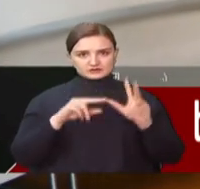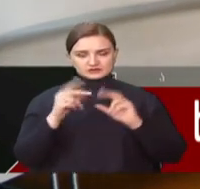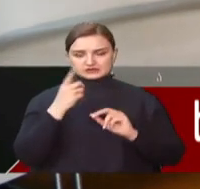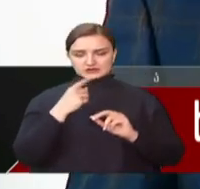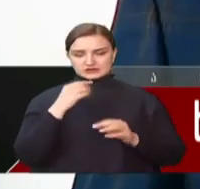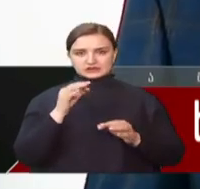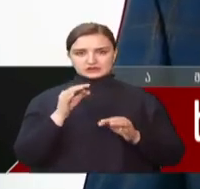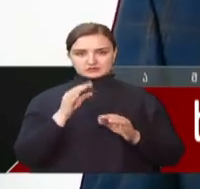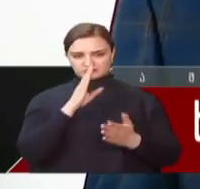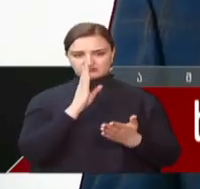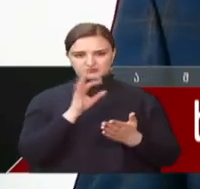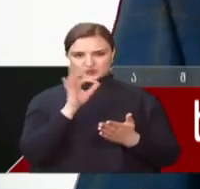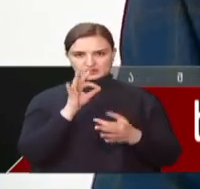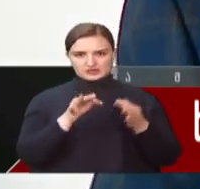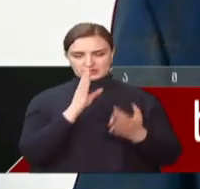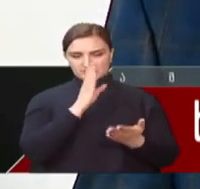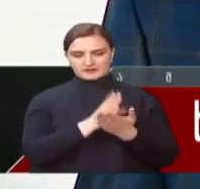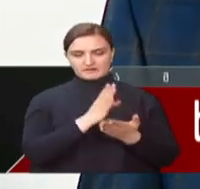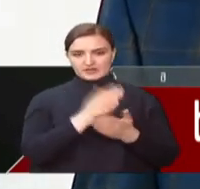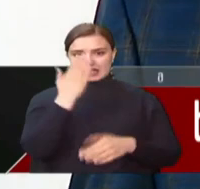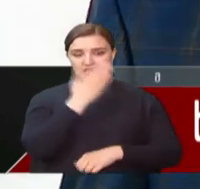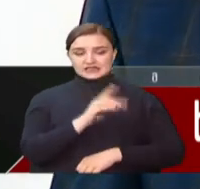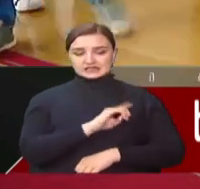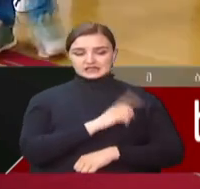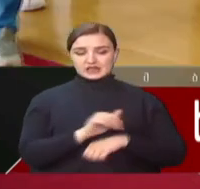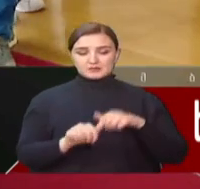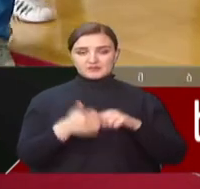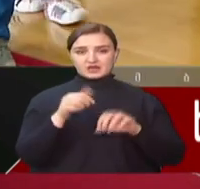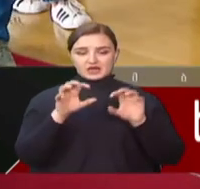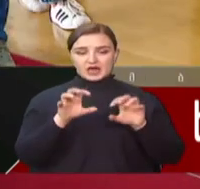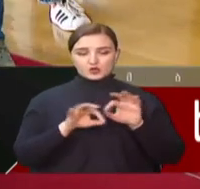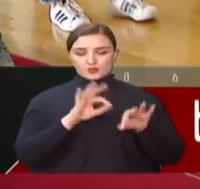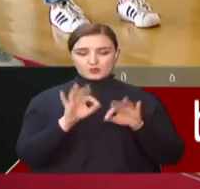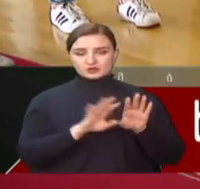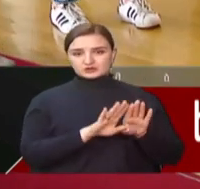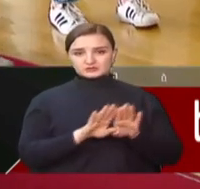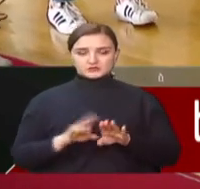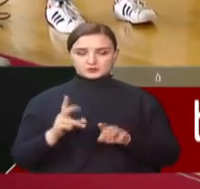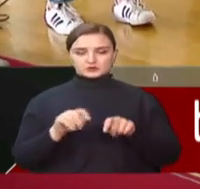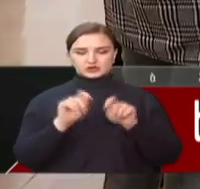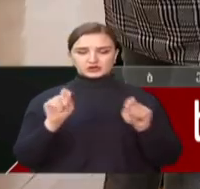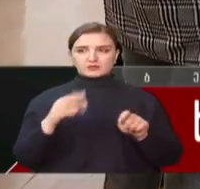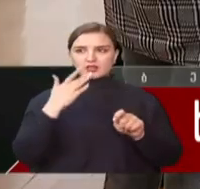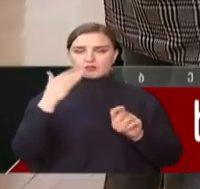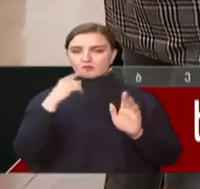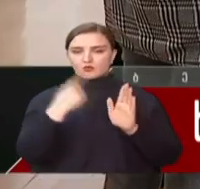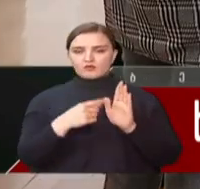სისხლის სამართლებრივი დევნის ნაწილს, ხალხის ძალის მიერ თავდაპირველად მომზადებული პროექტის მიხედვით კი უნდა შეიქმნას უცხოური